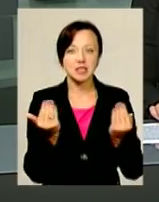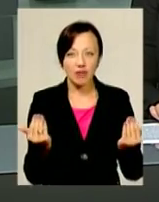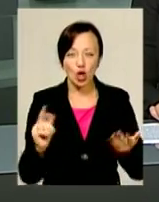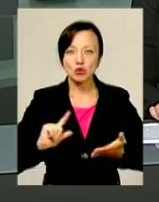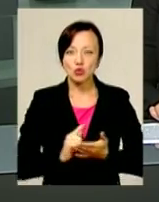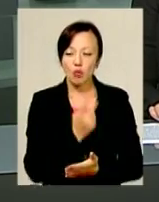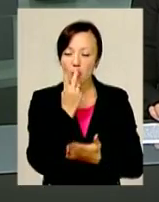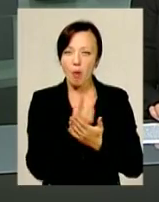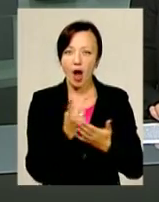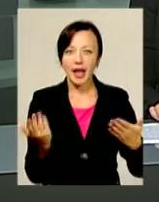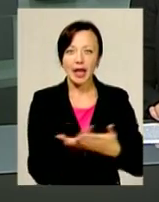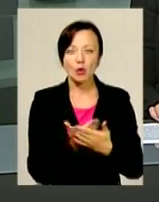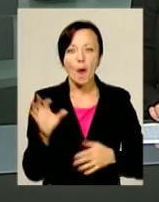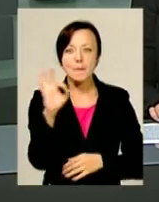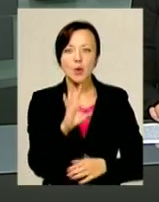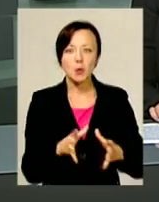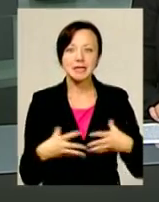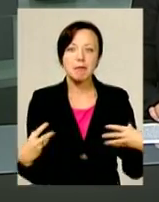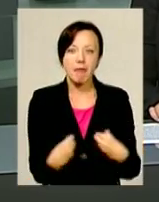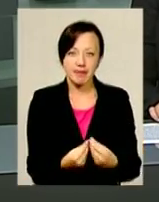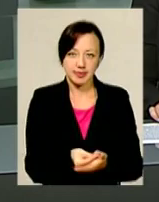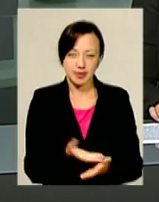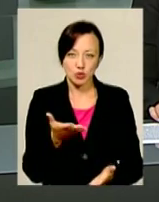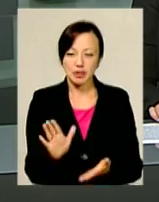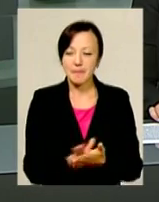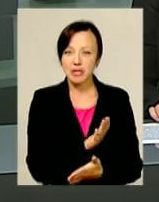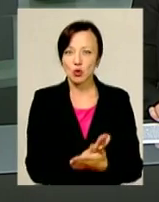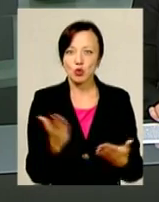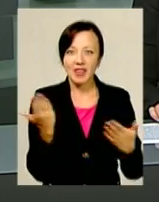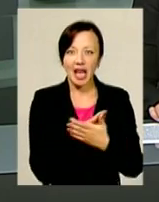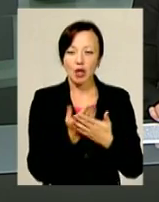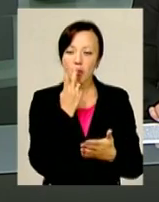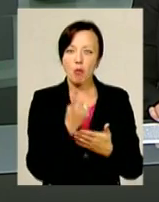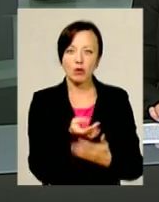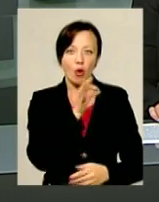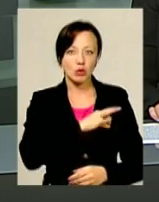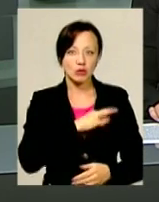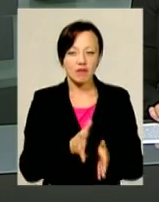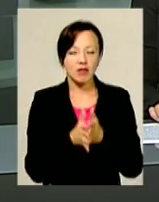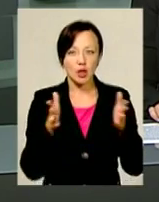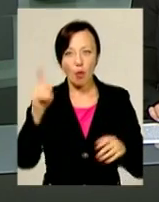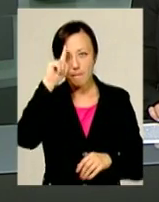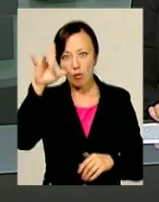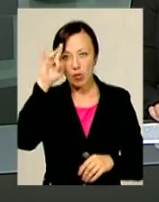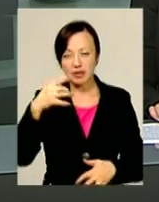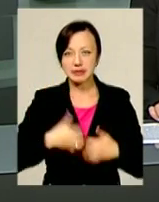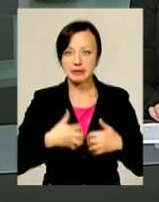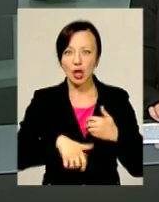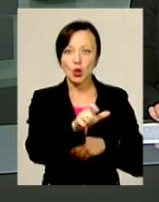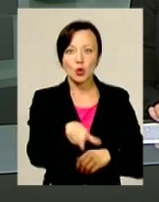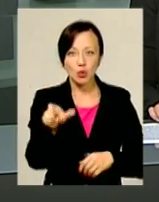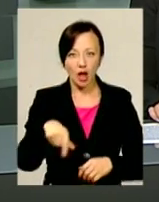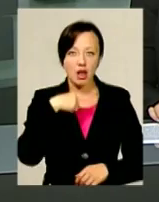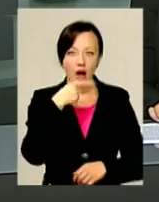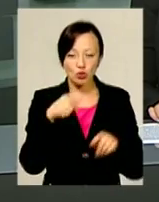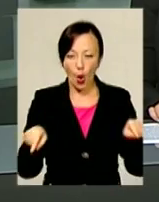знову показуватимуть стрічку про сімейні цінності. Безкоштовні кінопокази користуються неабиякою популярністю серед містян,